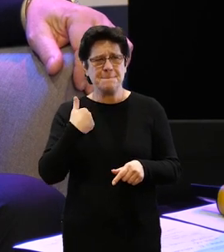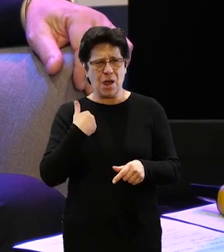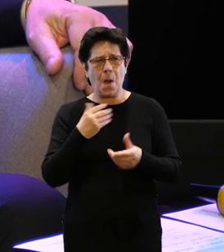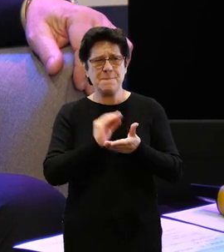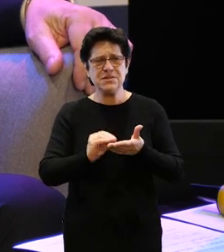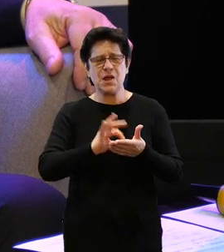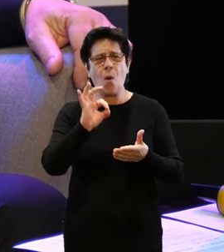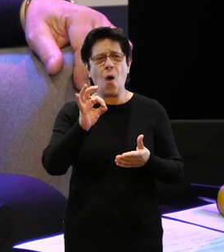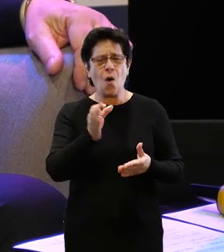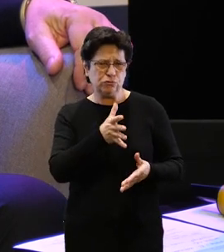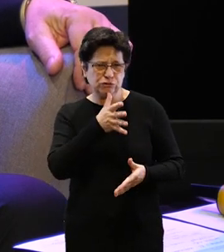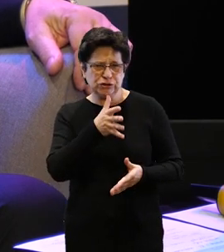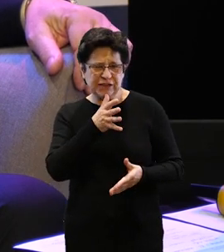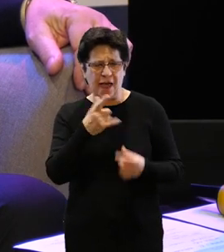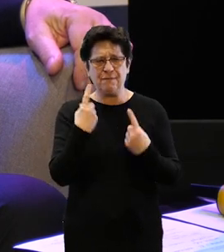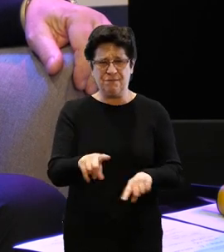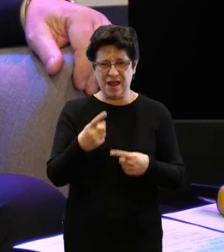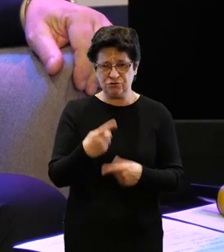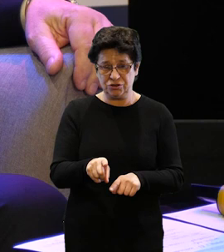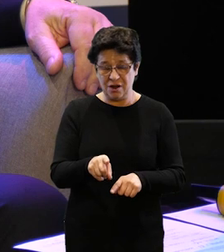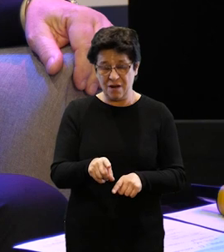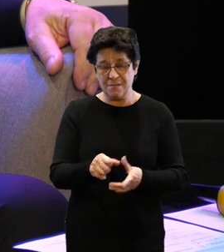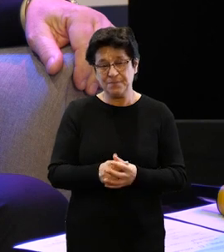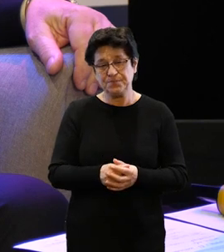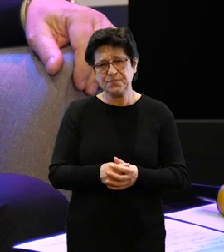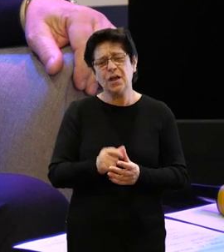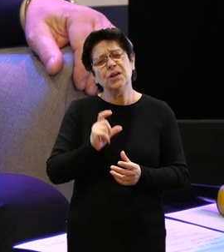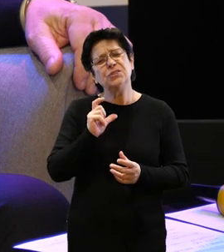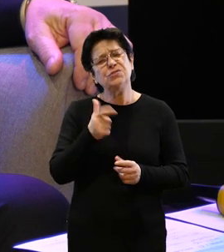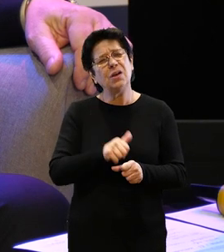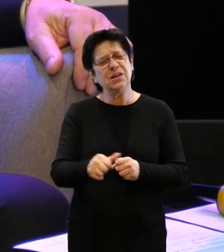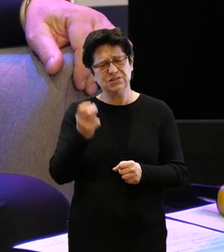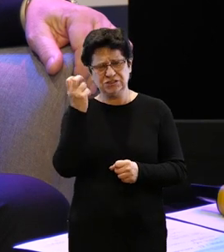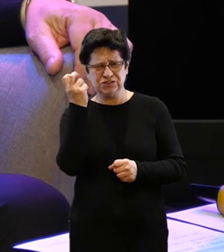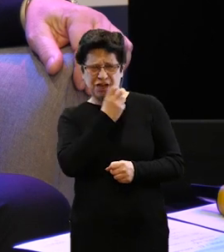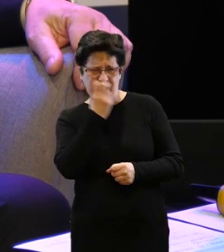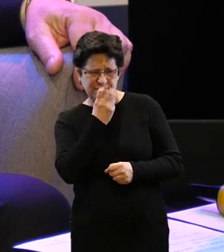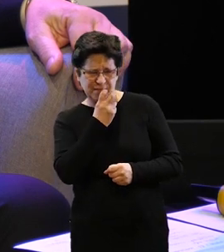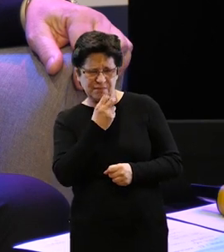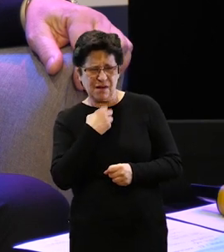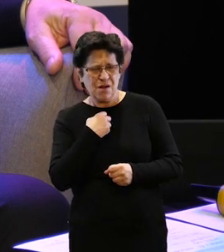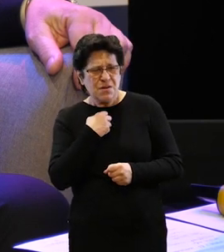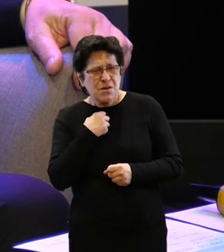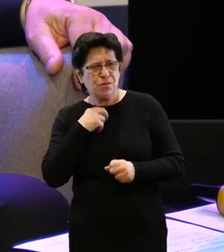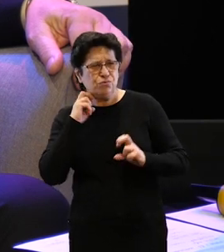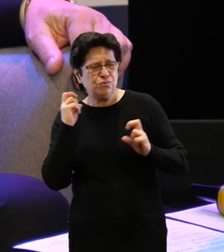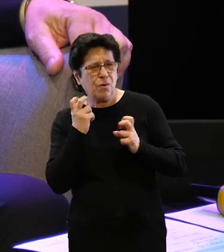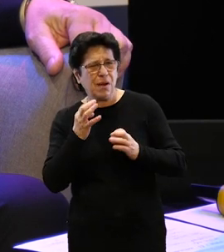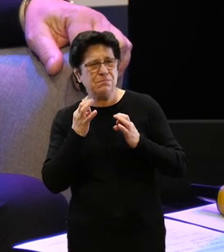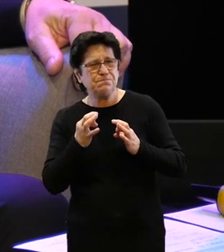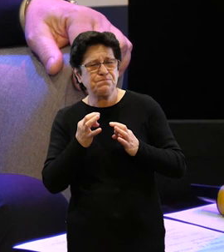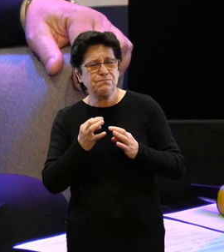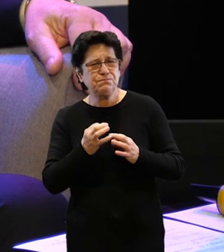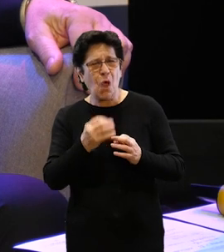o Żydach w leśnie ale dla mnie co jest ciekawe jako antykwariusz od wielu wielu lat poszukuje